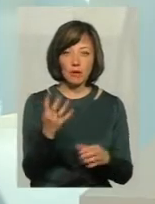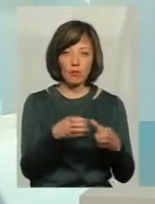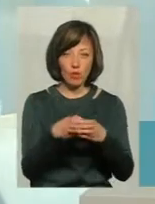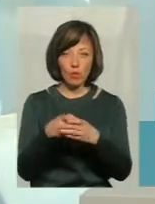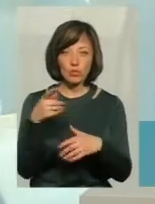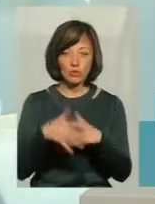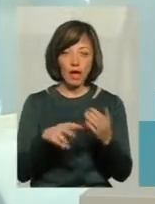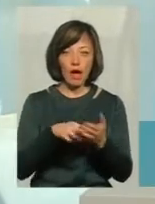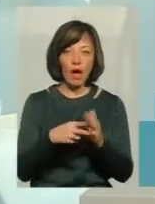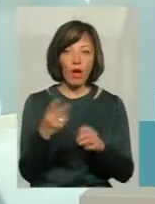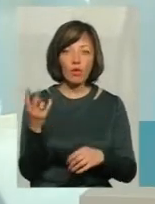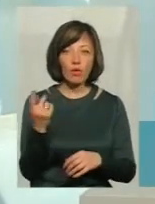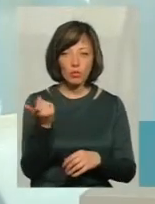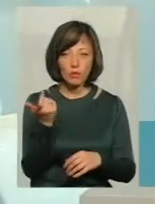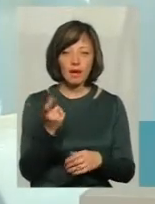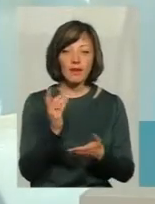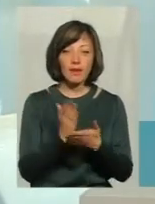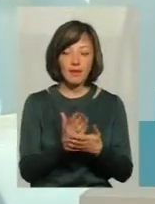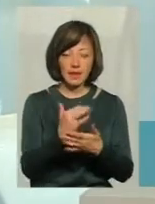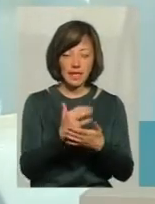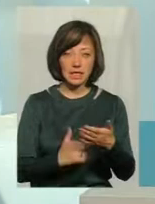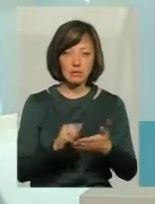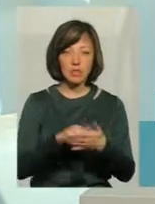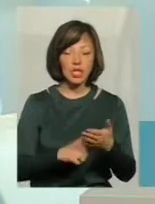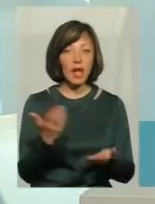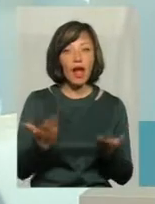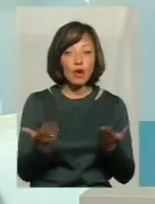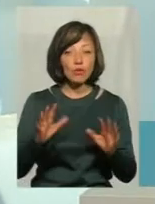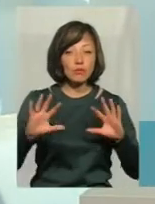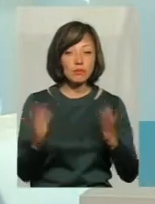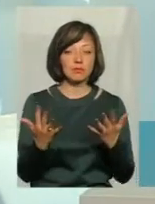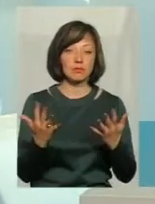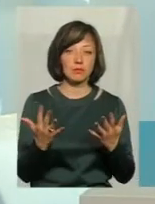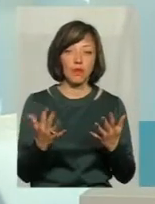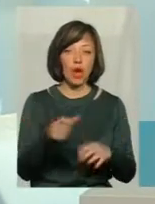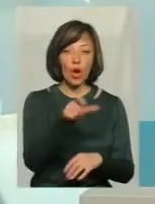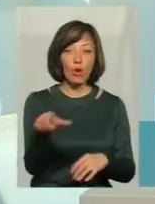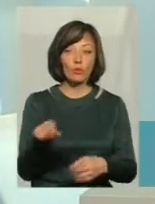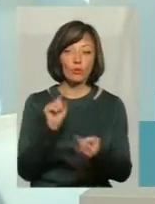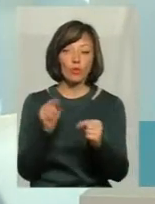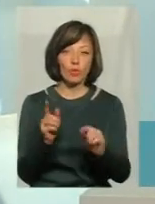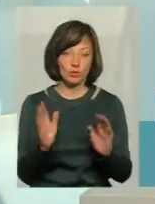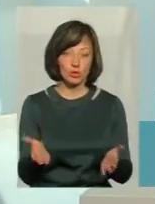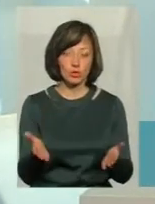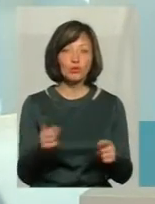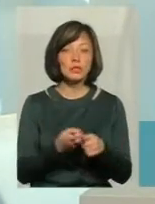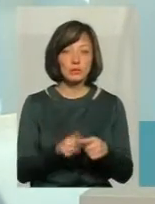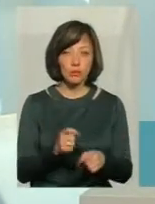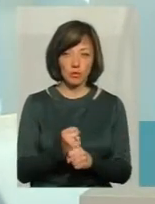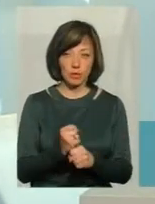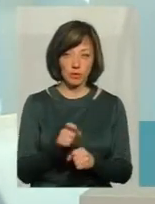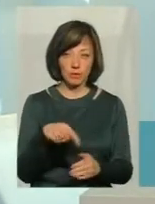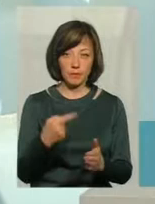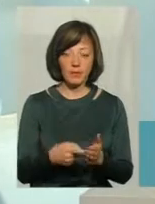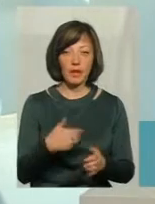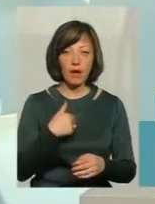що там економічна доцільність, але є низка факторів. І що, якщо все-таки громадськість буде проти, так? І що з цим робити? Я